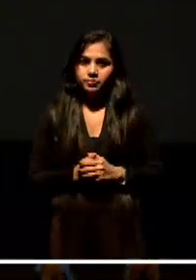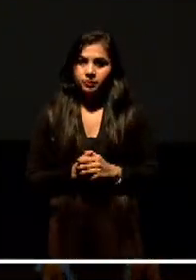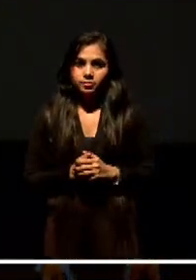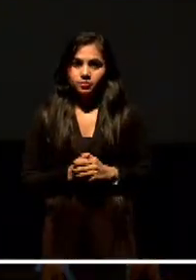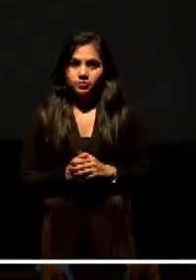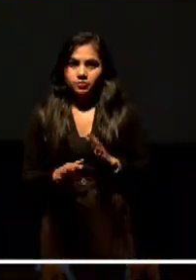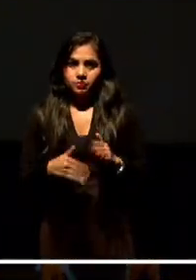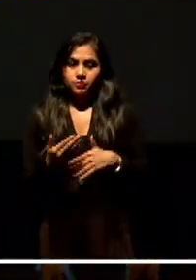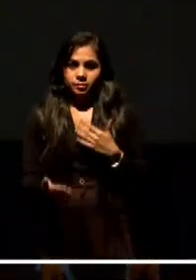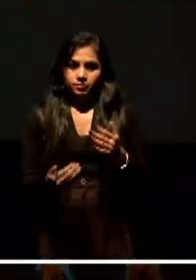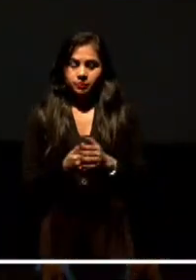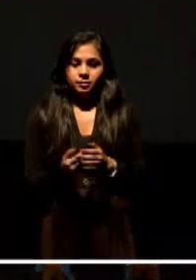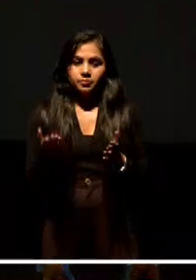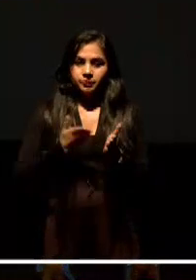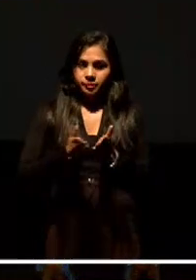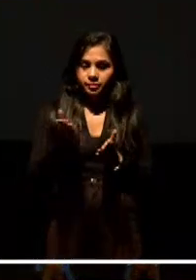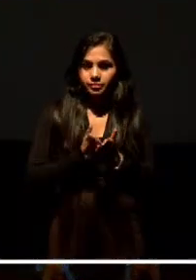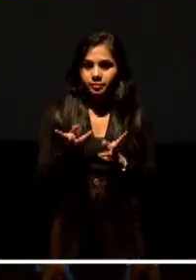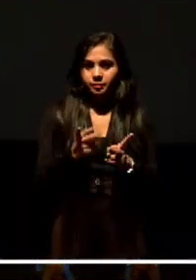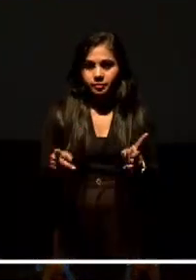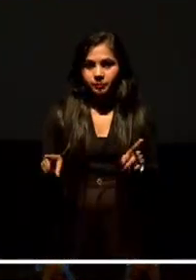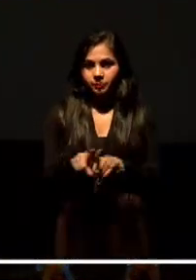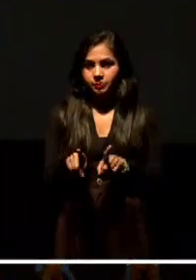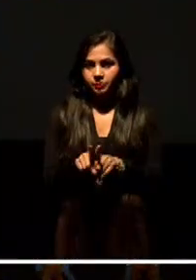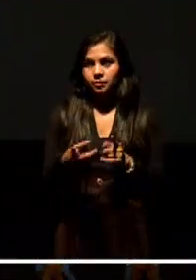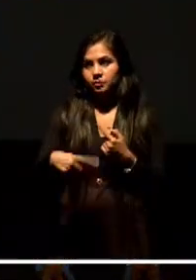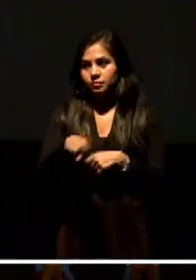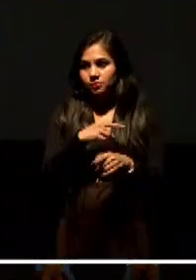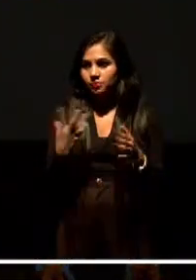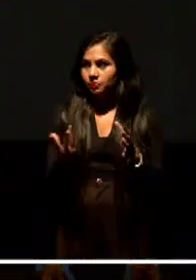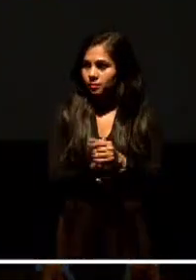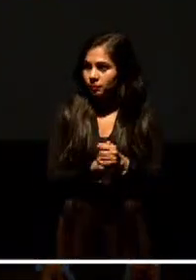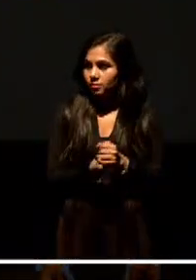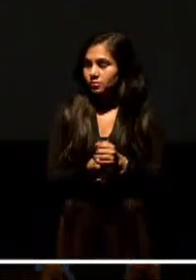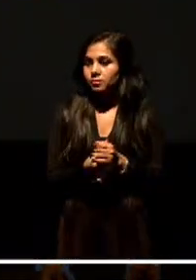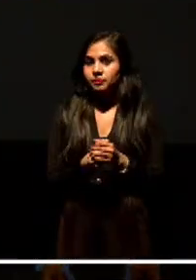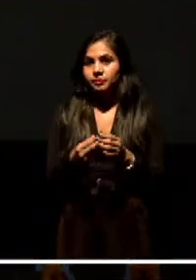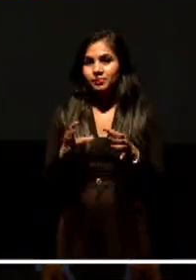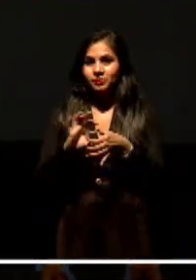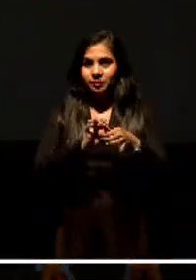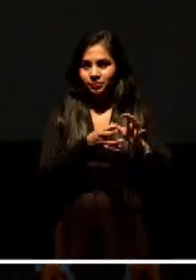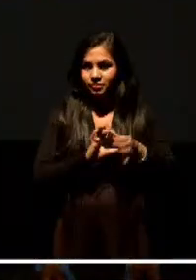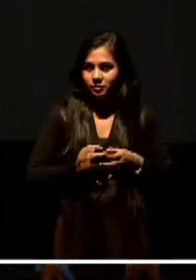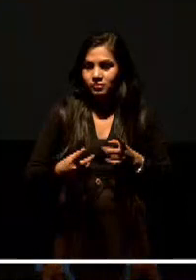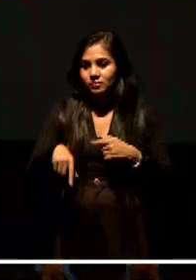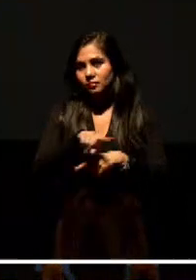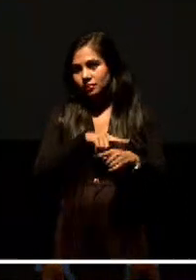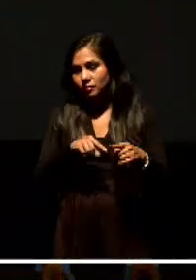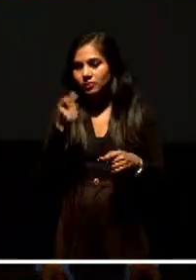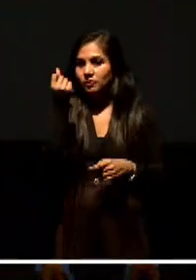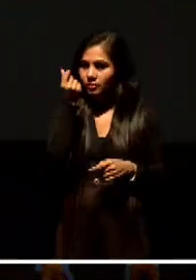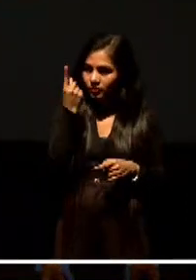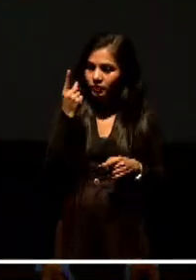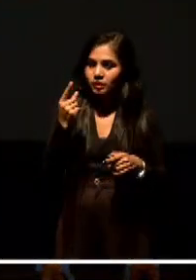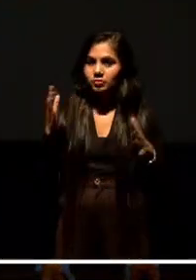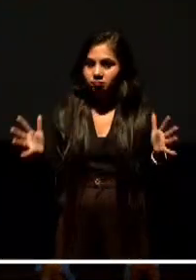कि हनी स्क्रीन पर है, मैं आगे थोड़ा आऊंगा, कि सभी लोग मिलकर संपर्क के साथ, कोऑर्डिनेशन, कोऑपरेशन, अंडरस्टैंडिंग के